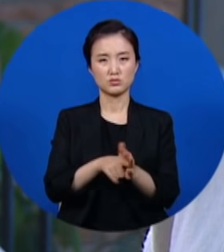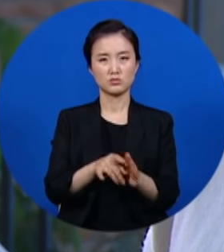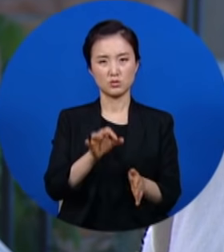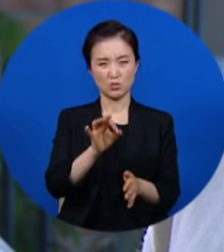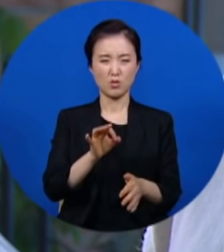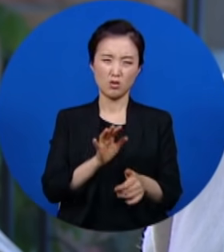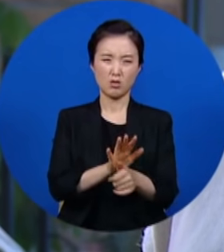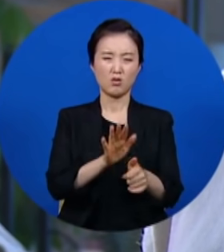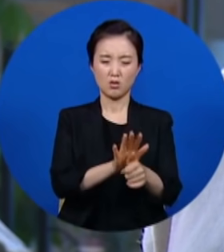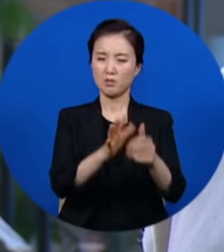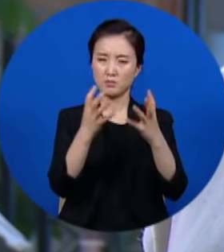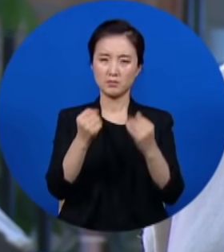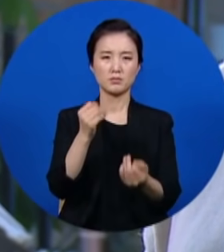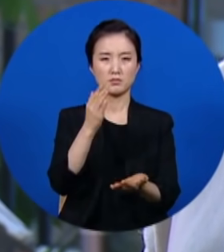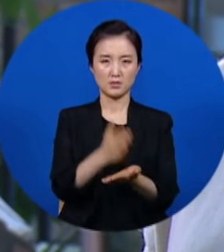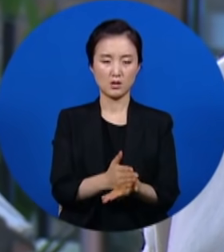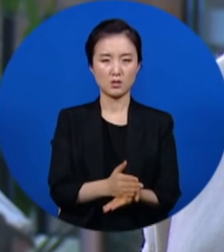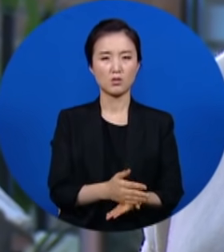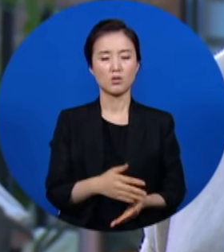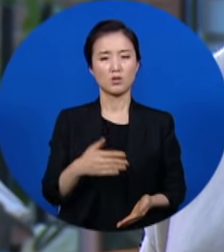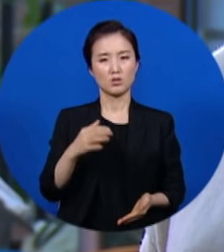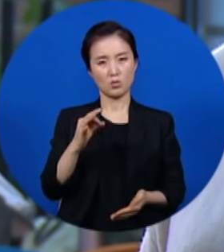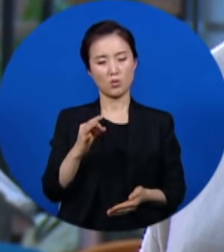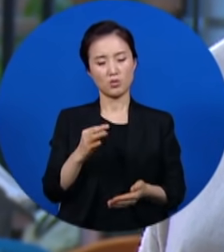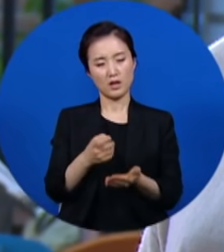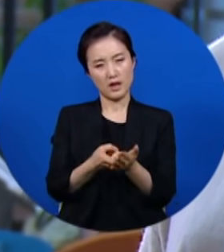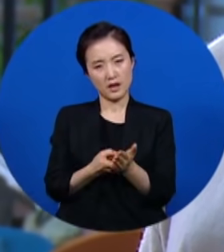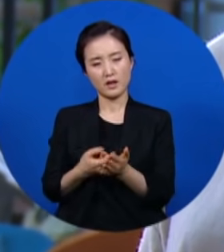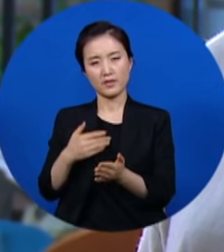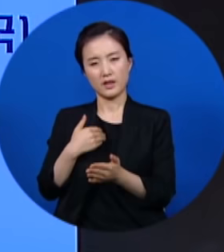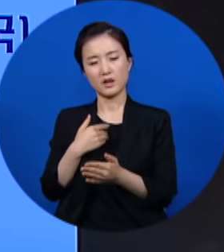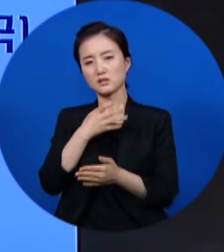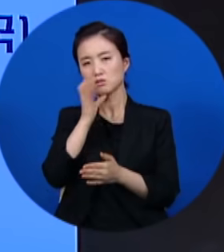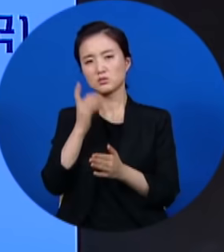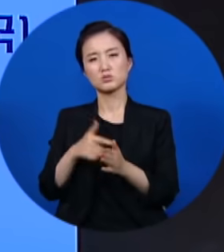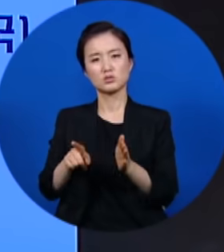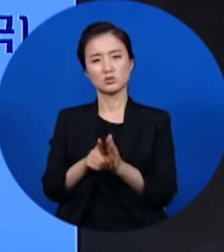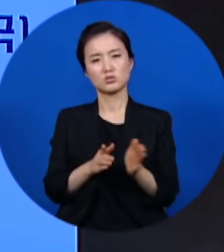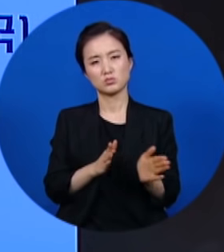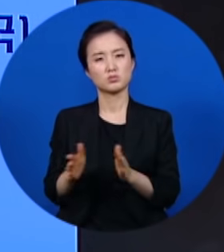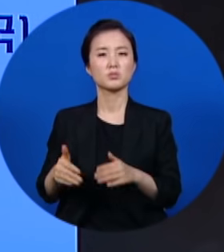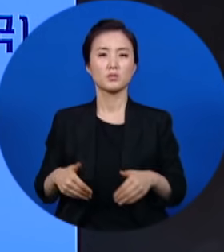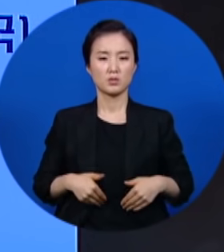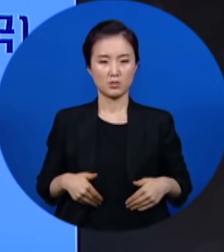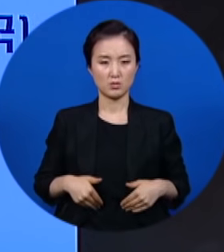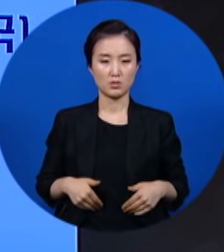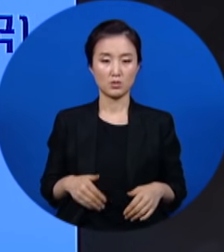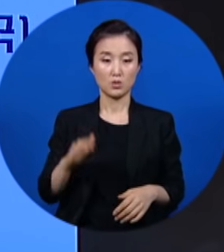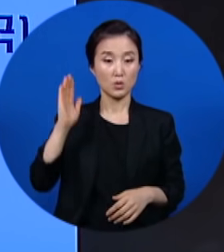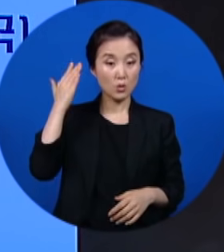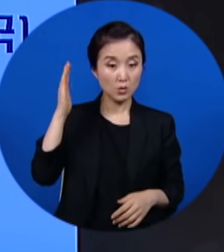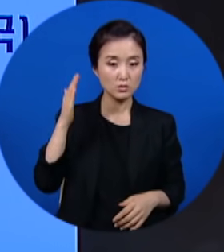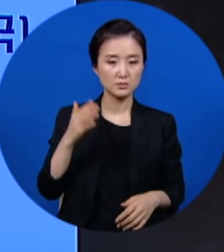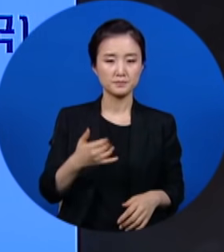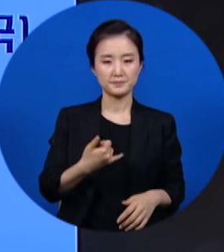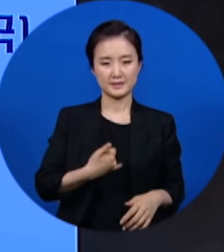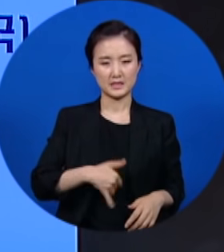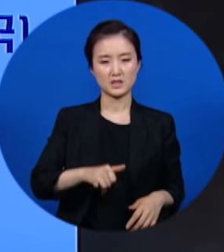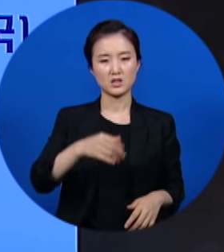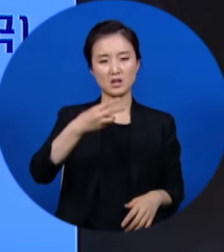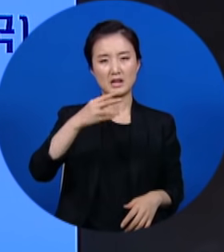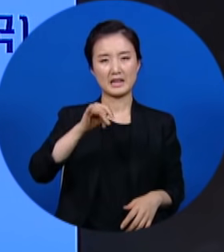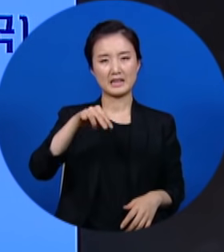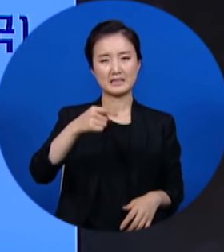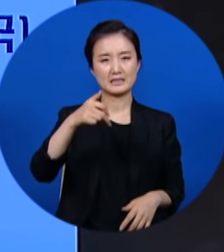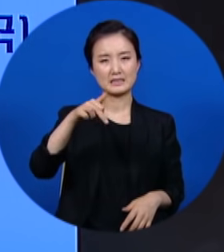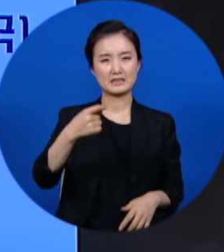망쳐 먹지 않고 아낀 돈으로 자기 노우 될 수 있다는 거예요 요즘 자녀 리스크 라는 말이 유행인데요 기운 자식이